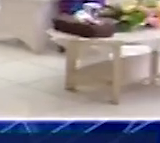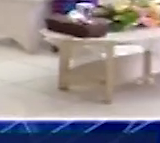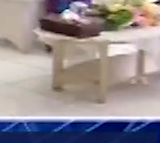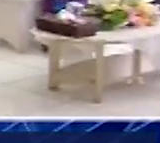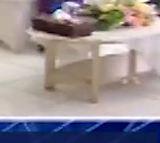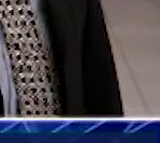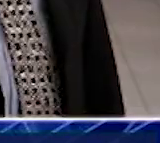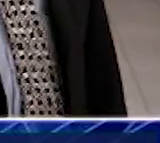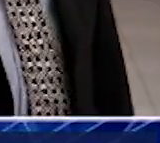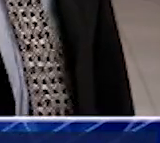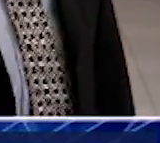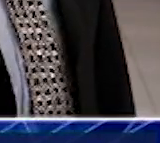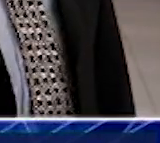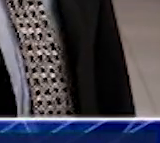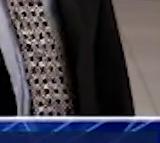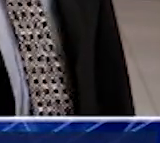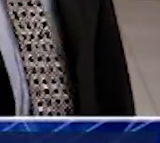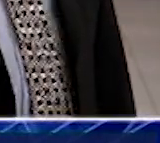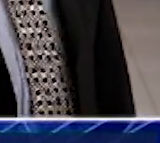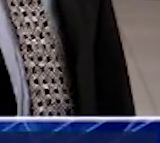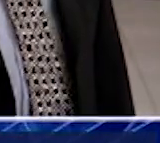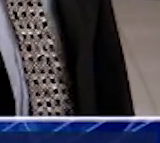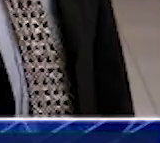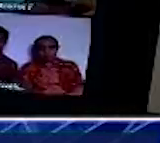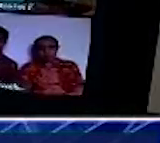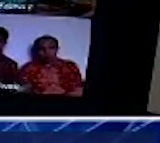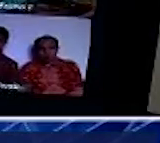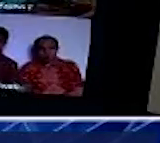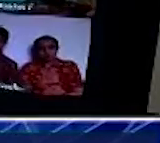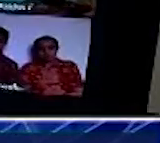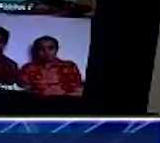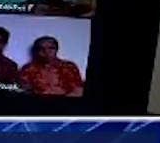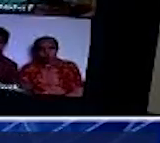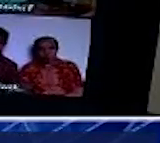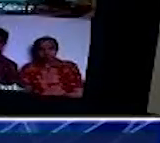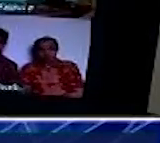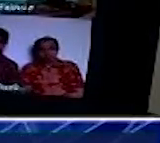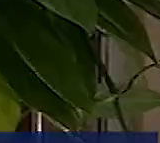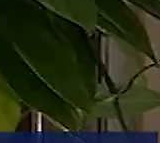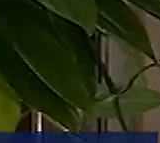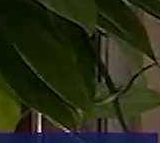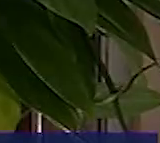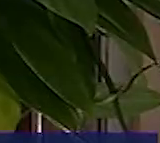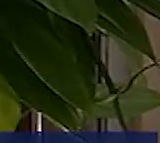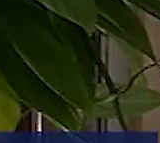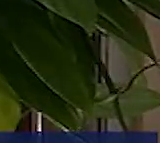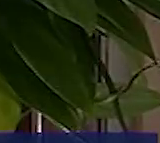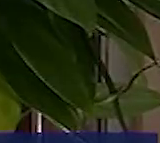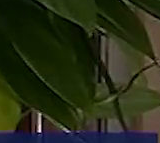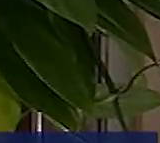daring dengan harapannya tetap orang tua bisa menikmati atau merasakan hikmatnya acara, orang tua